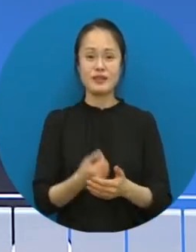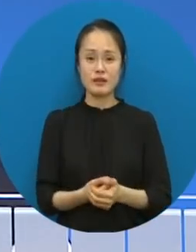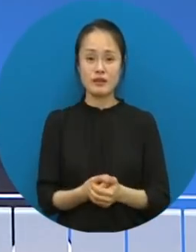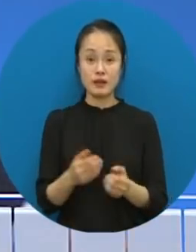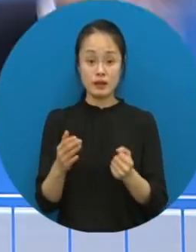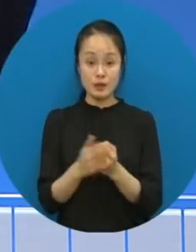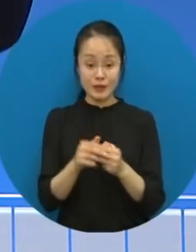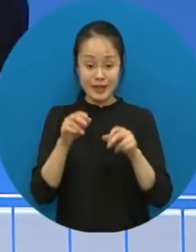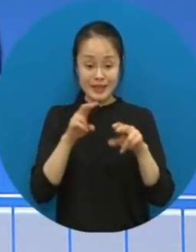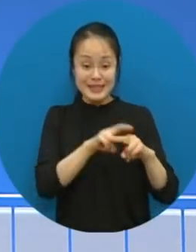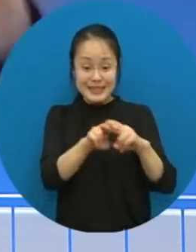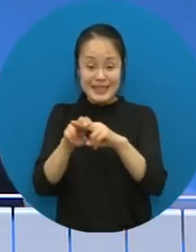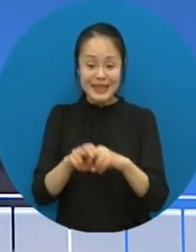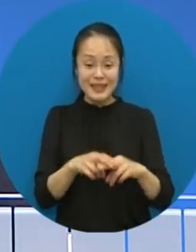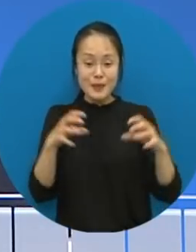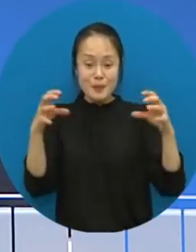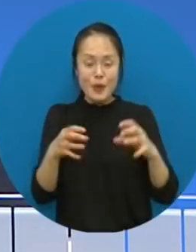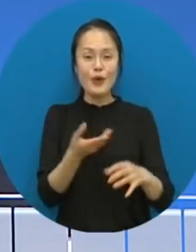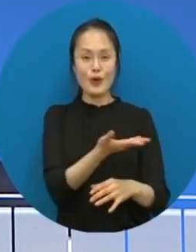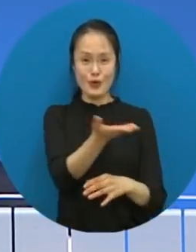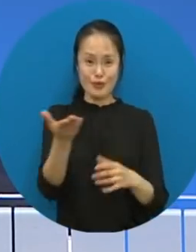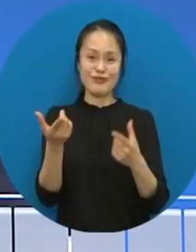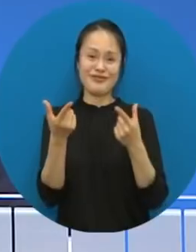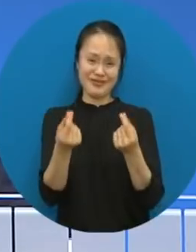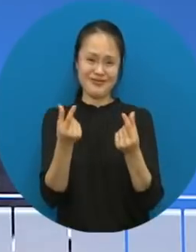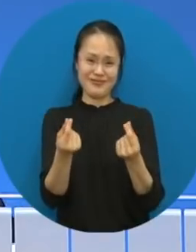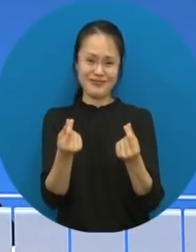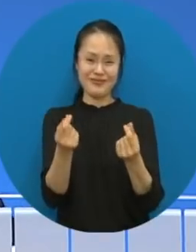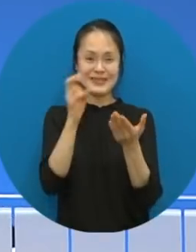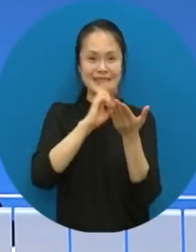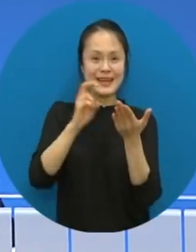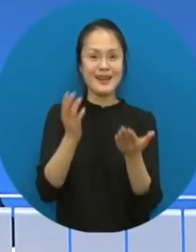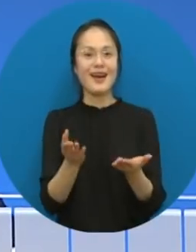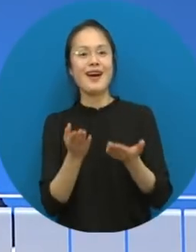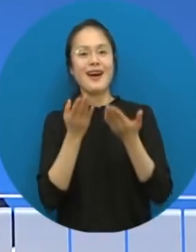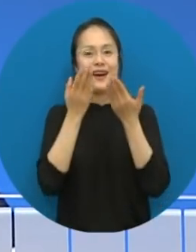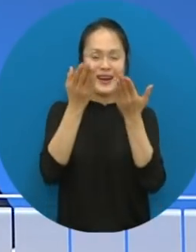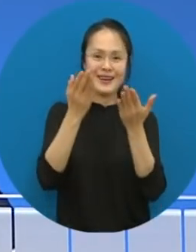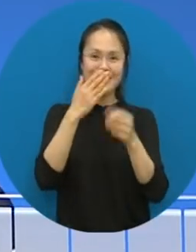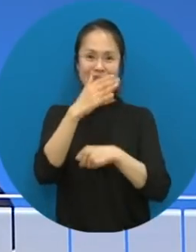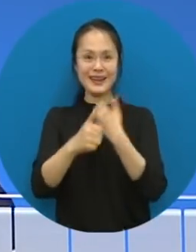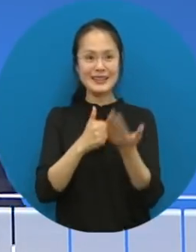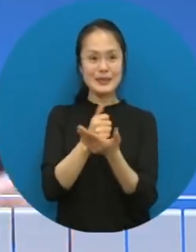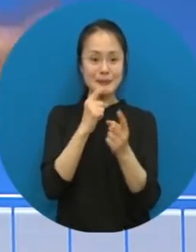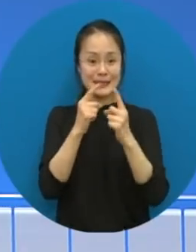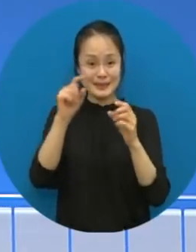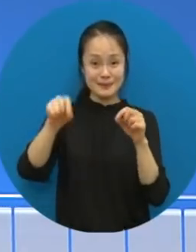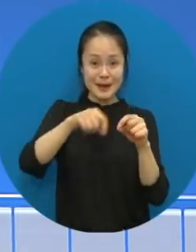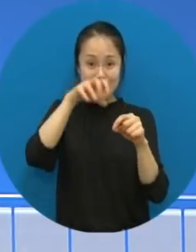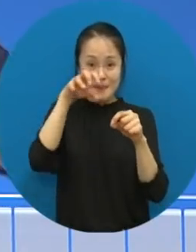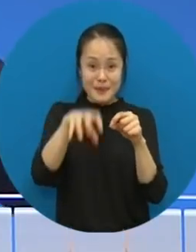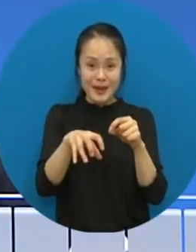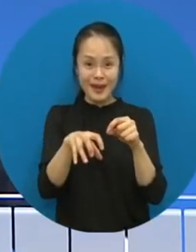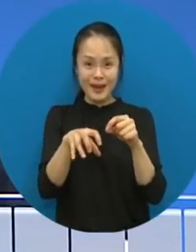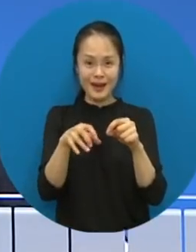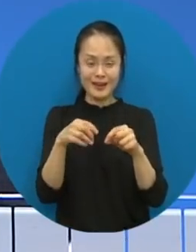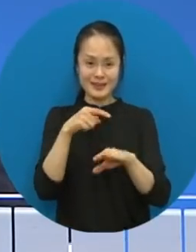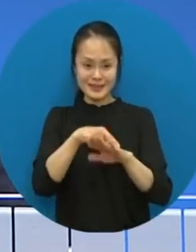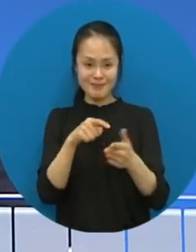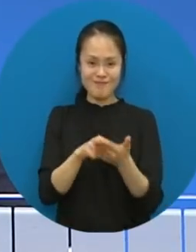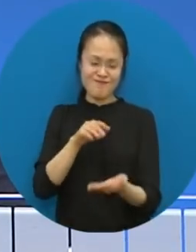것이고, 그래서 이렇게 찬양하는 것이고, 그래서 이렇게 하나님의 말씀 앞에 타오르는 겁니다.